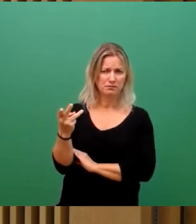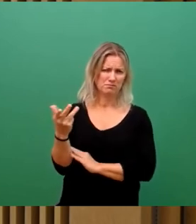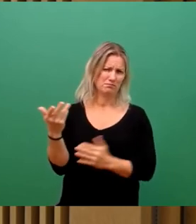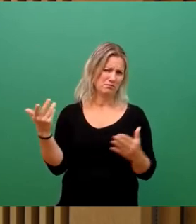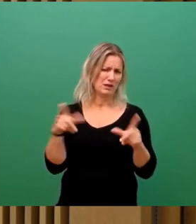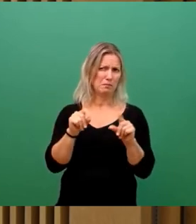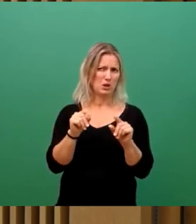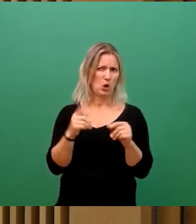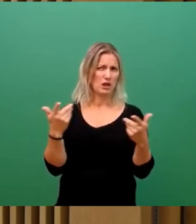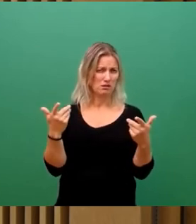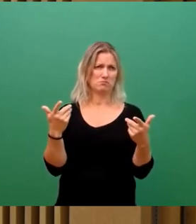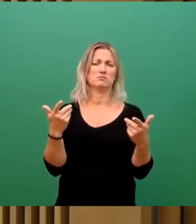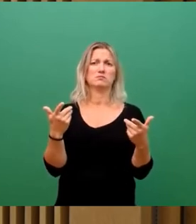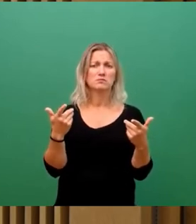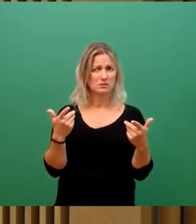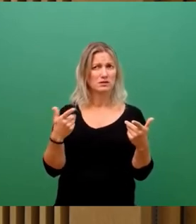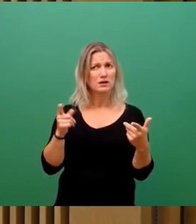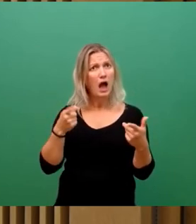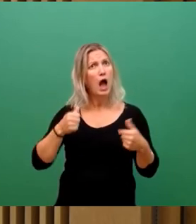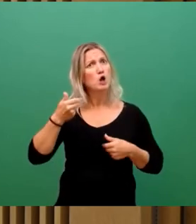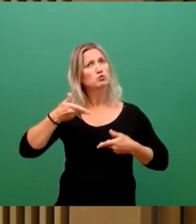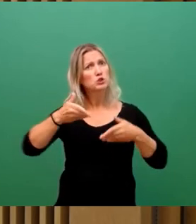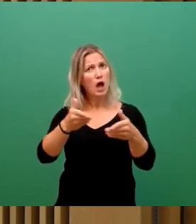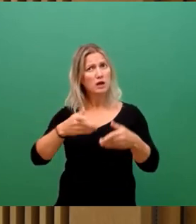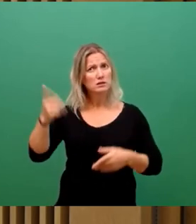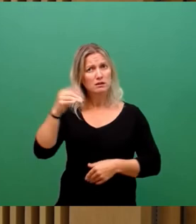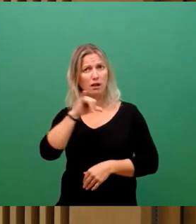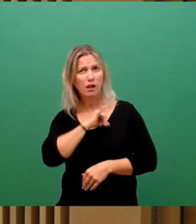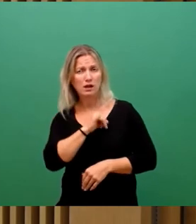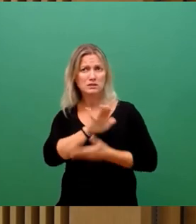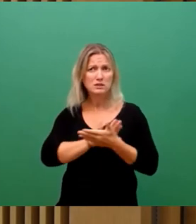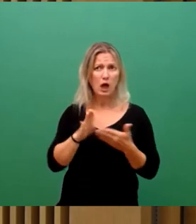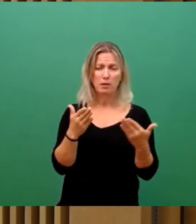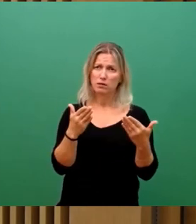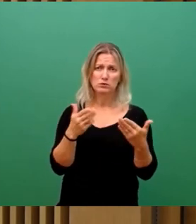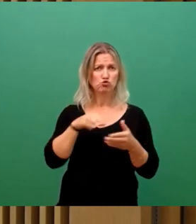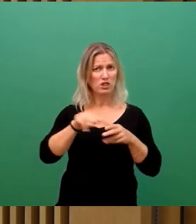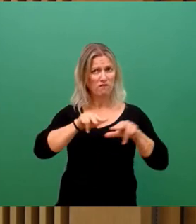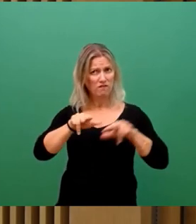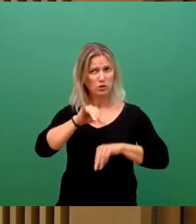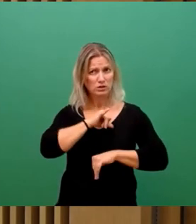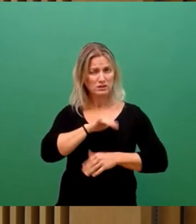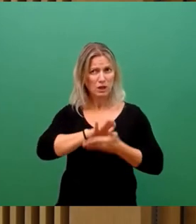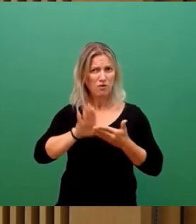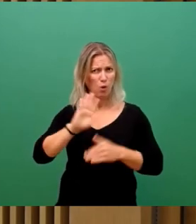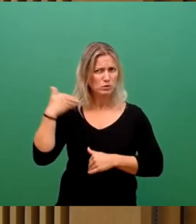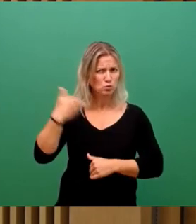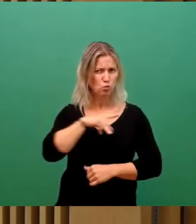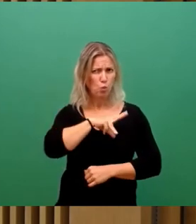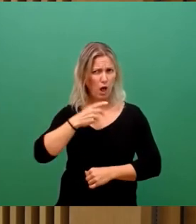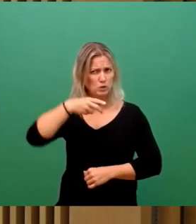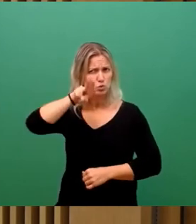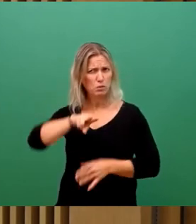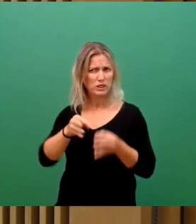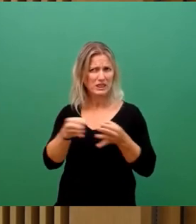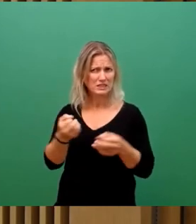Zustand und die Sauberkeit und die Ordnung auf der Hauptstraße für die Stadtverwaltung haben und warum dort so lange nichts passiert ist. Das betrifft